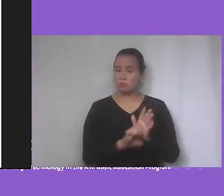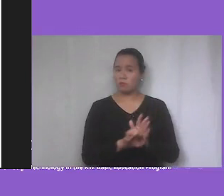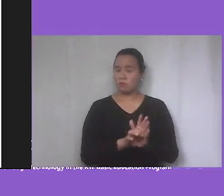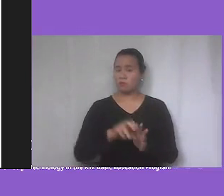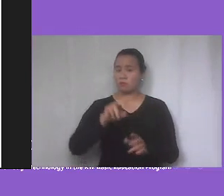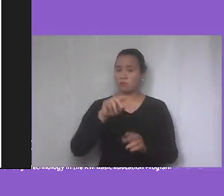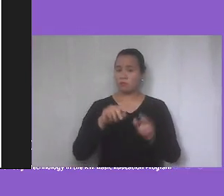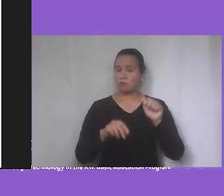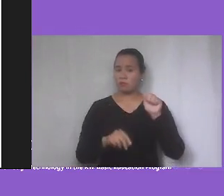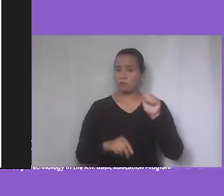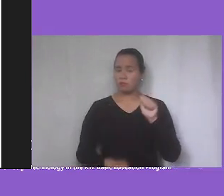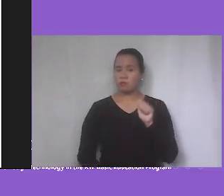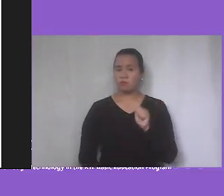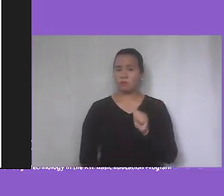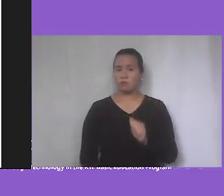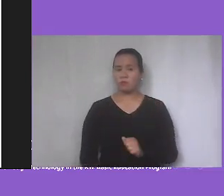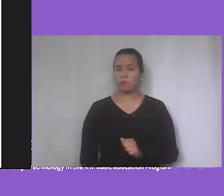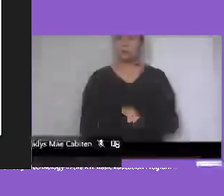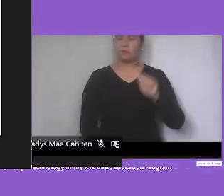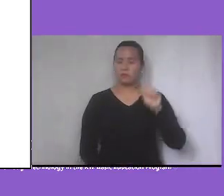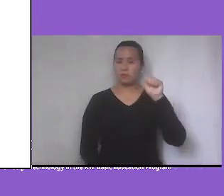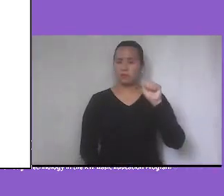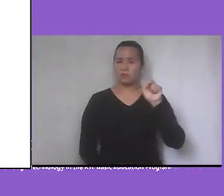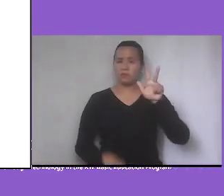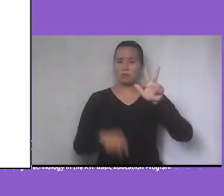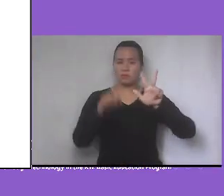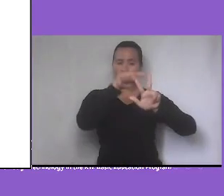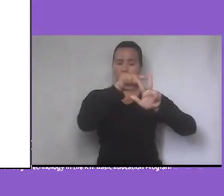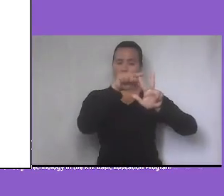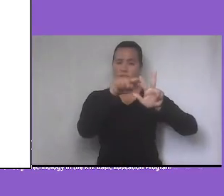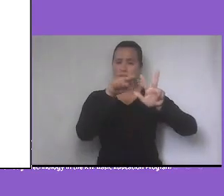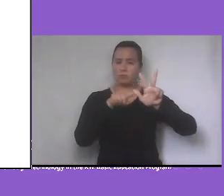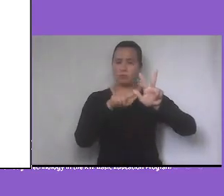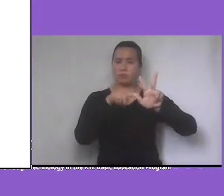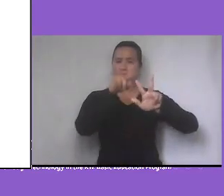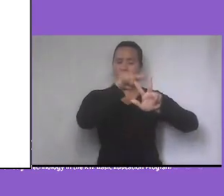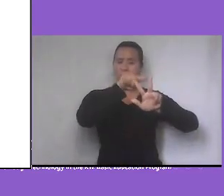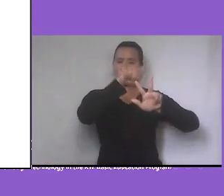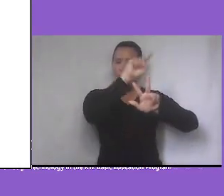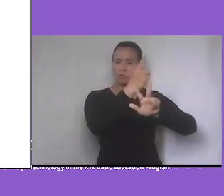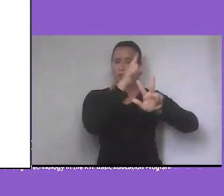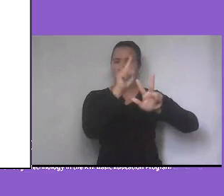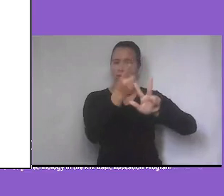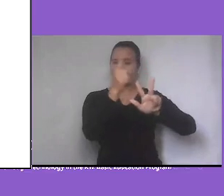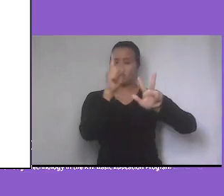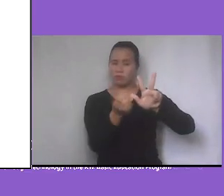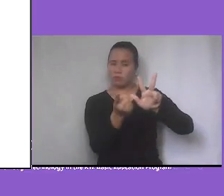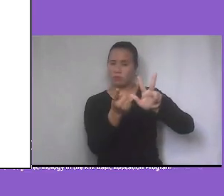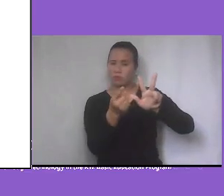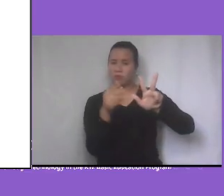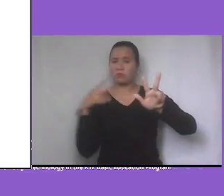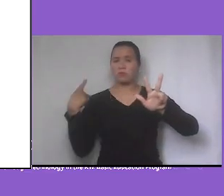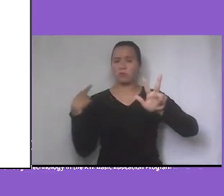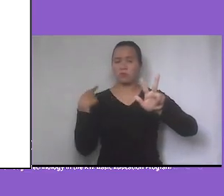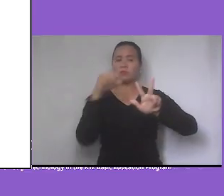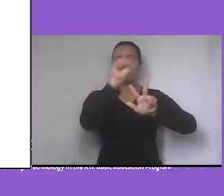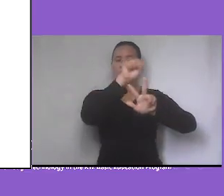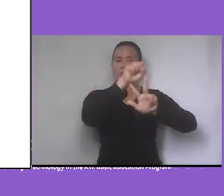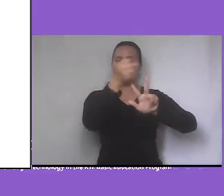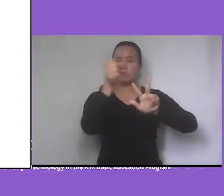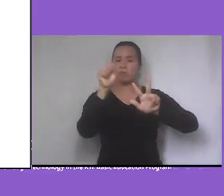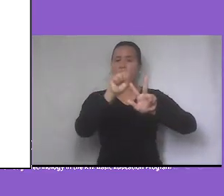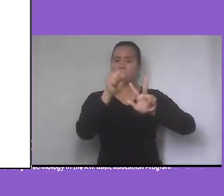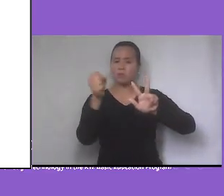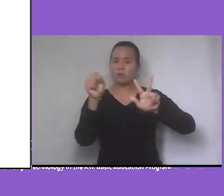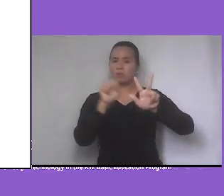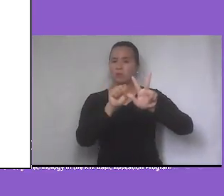S, O. Bawat piso sa kahon, eh meron tayong isang tunog na nire-representa.